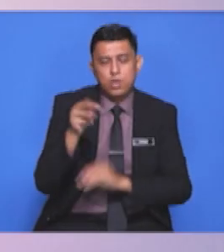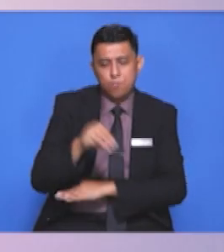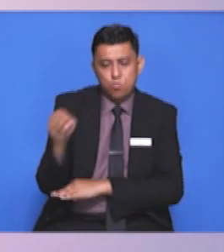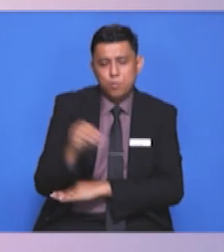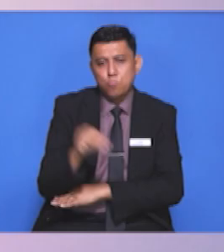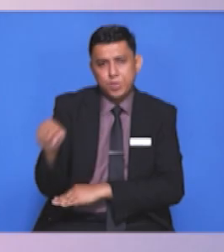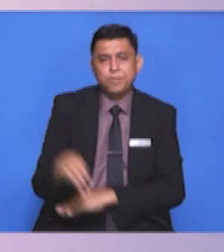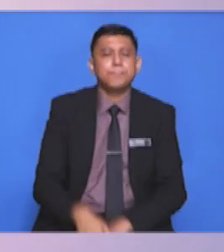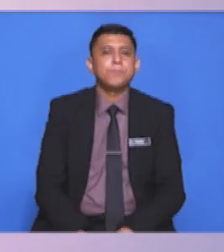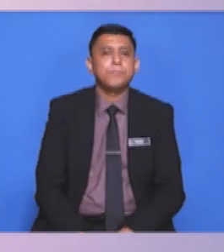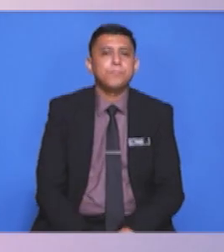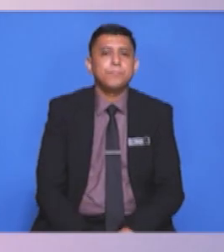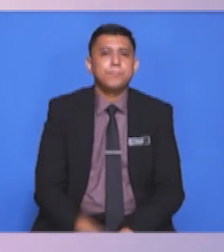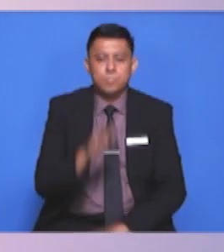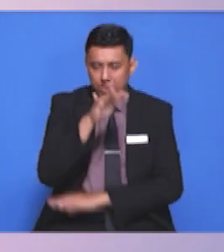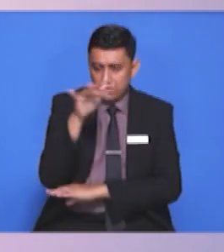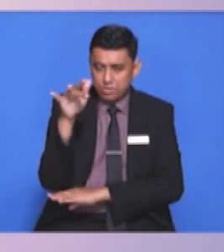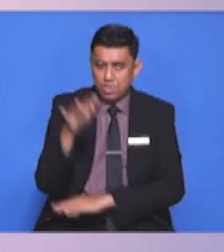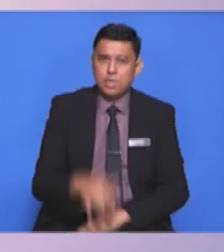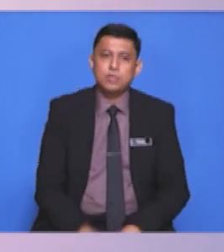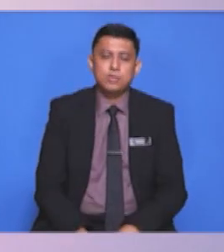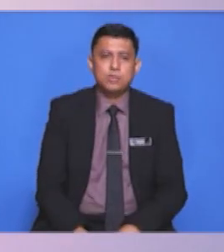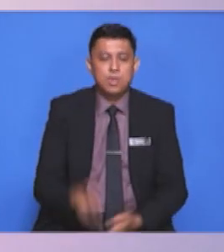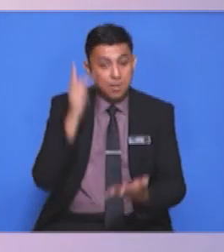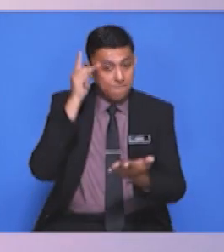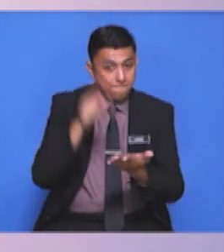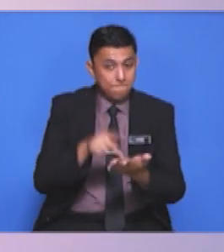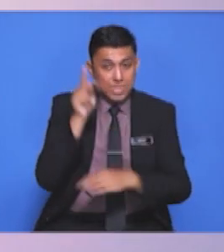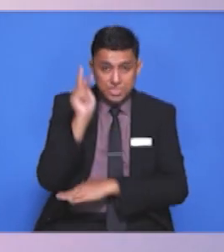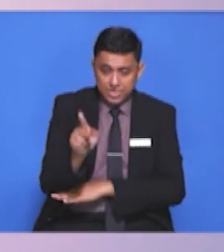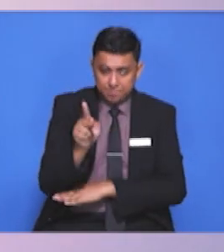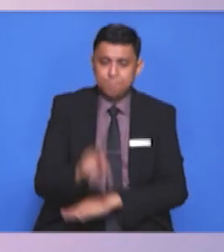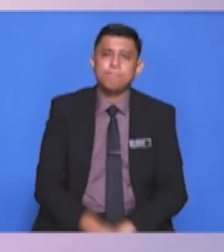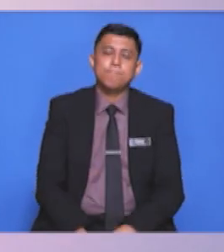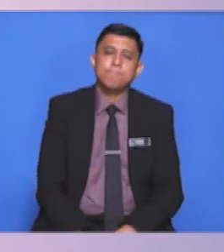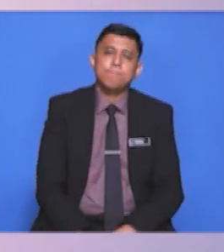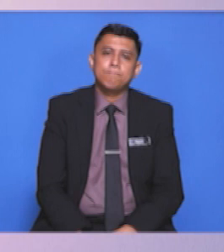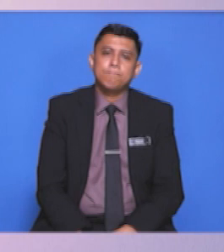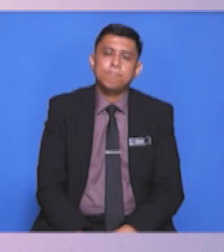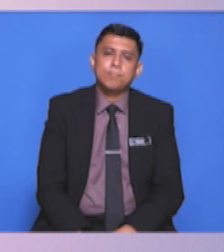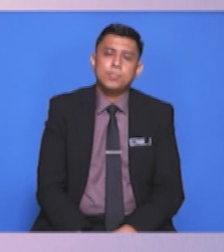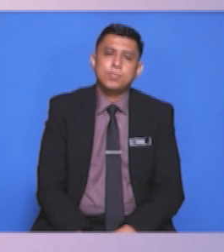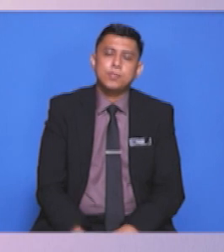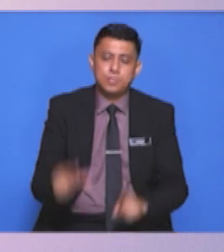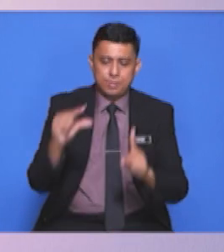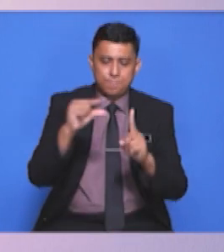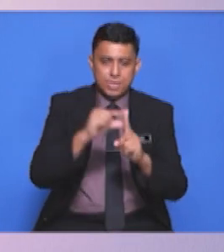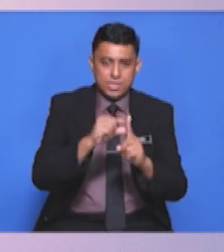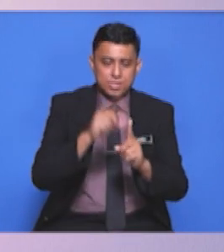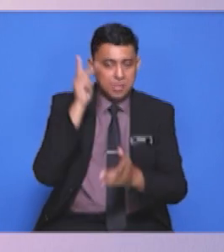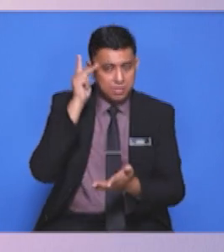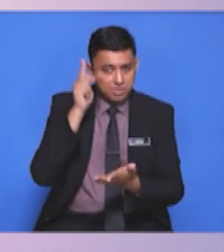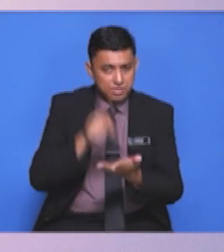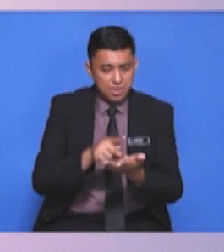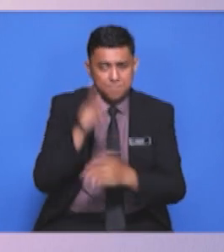pertama ejaan bagi perkataan kenal pasti perkataan kenal pasti